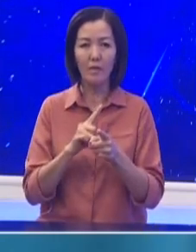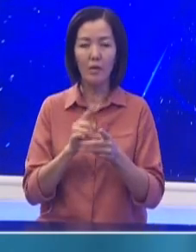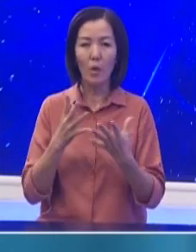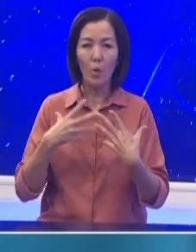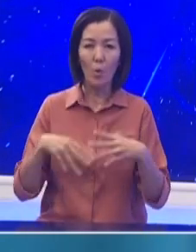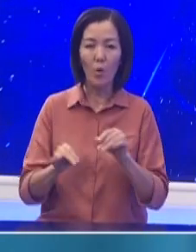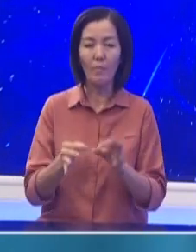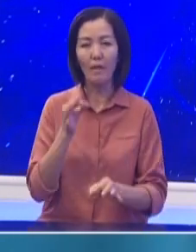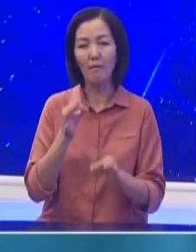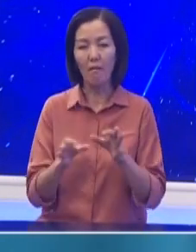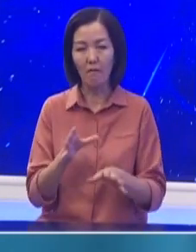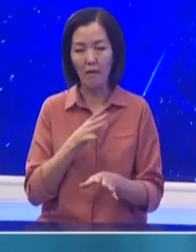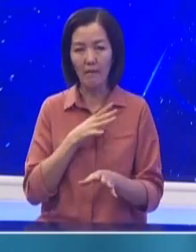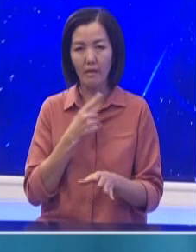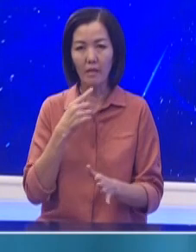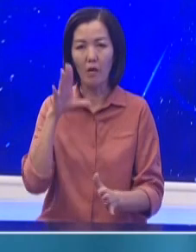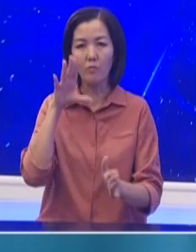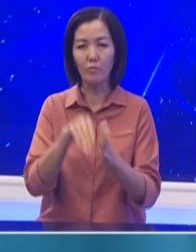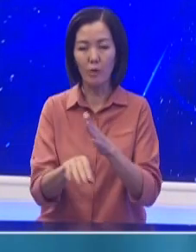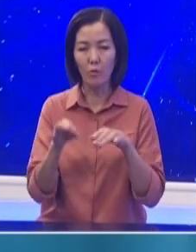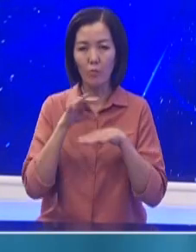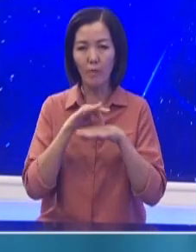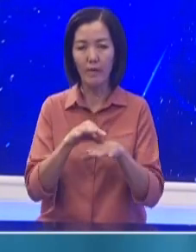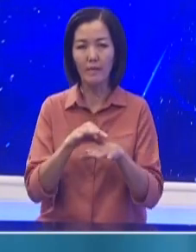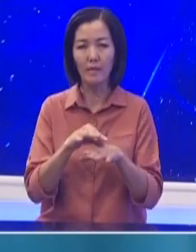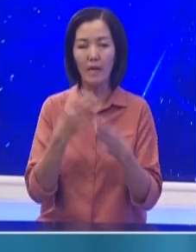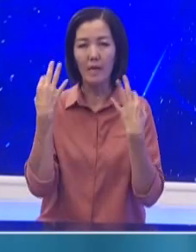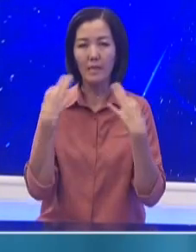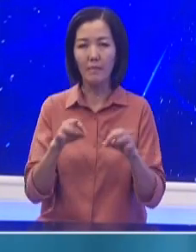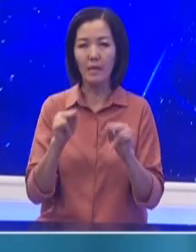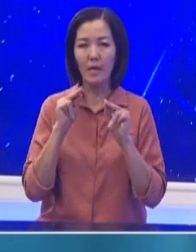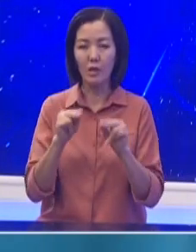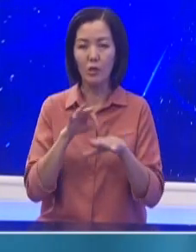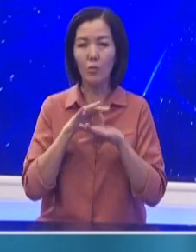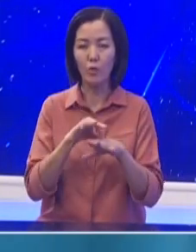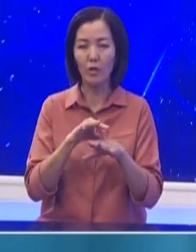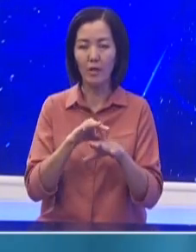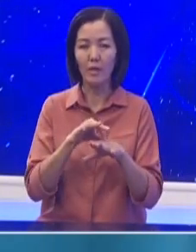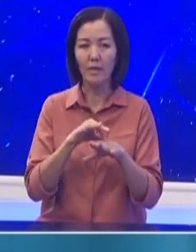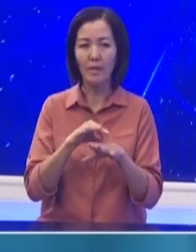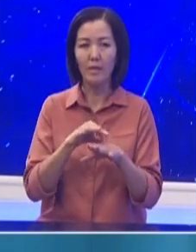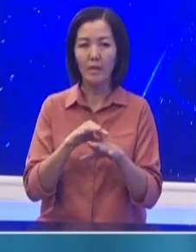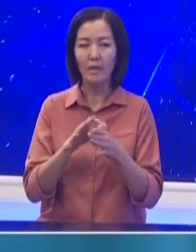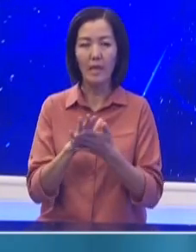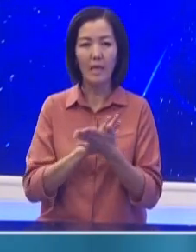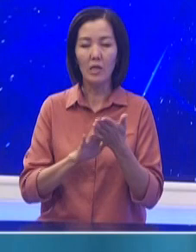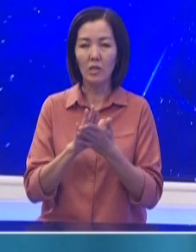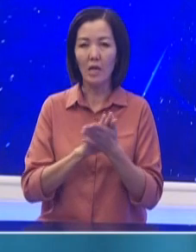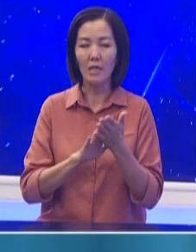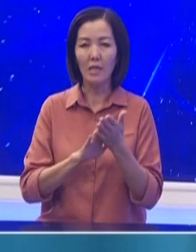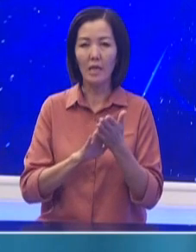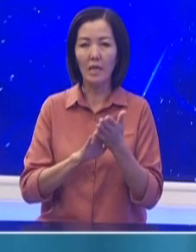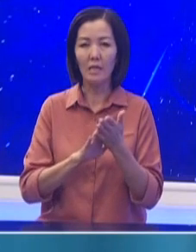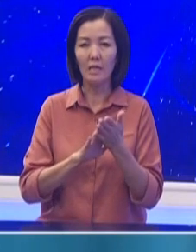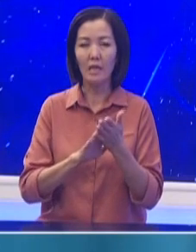қызу талқыланды. Дауыс беру барысы демократия талаптарына сай өтті. Ешқандай мәжбүрлік